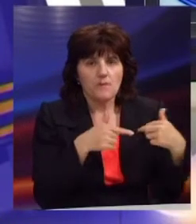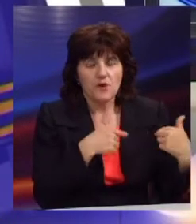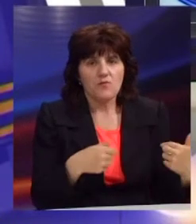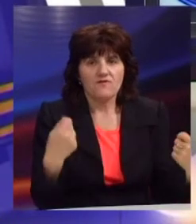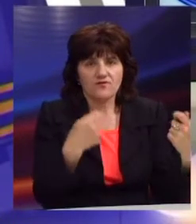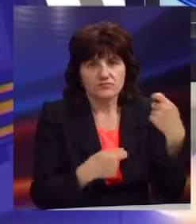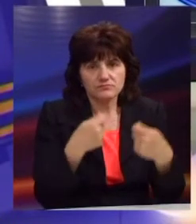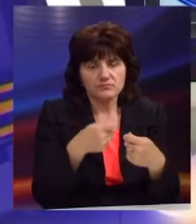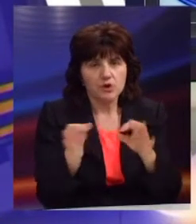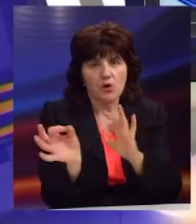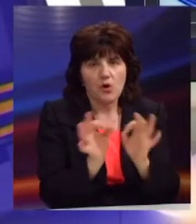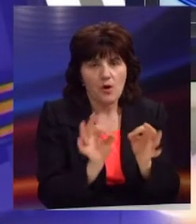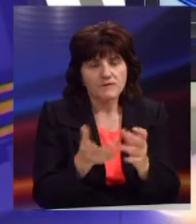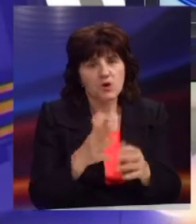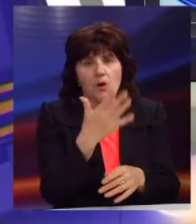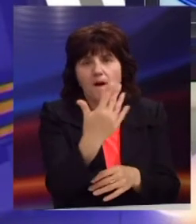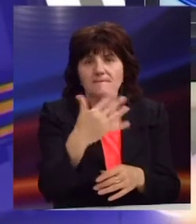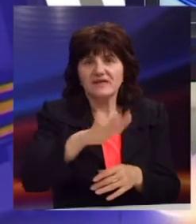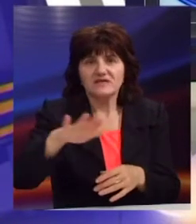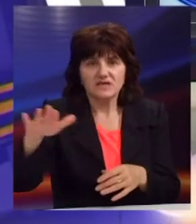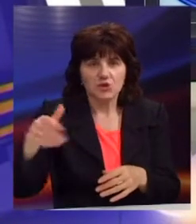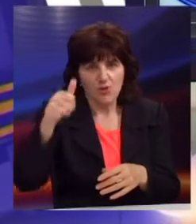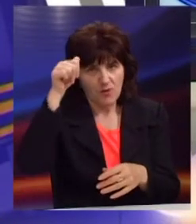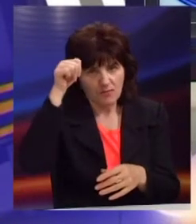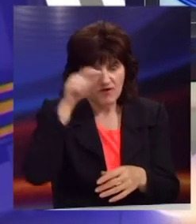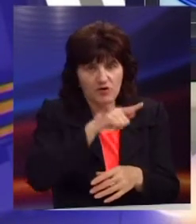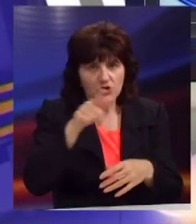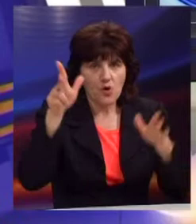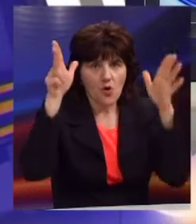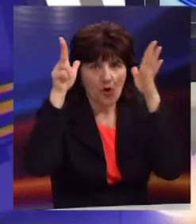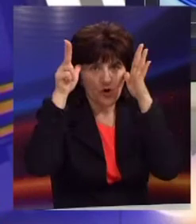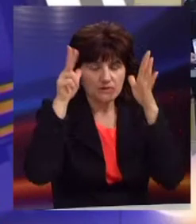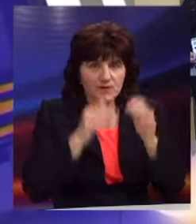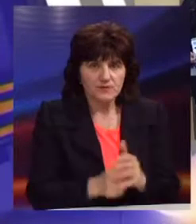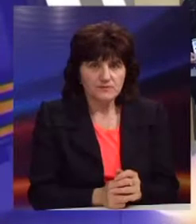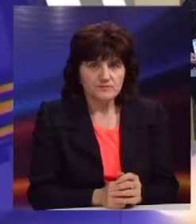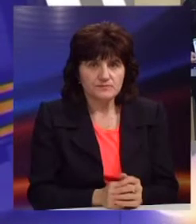prilozima obezbeđen je školski pribor za oko 50 učenika od 1. do 8. razreda.